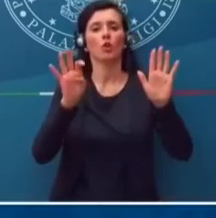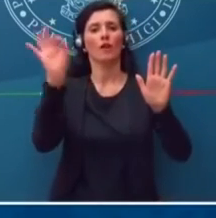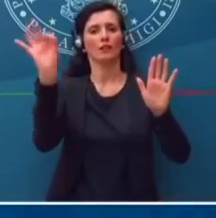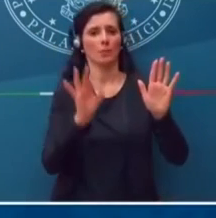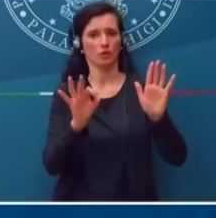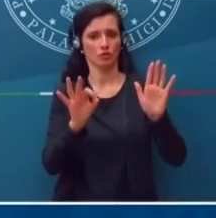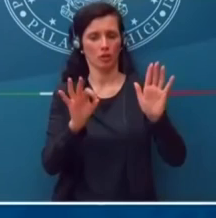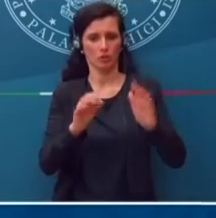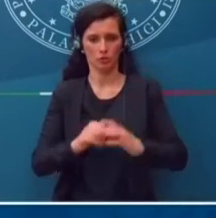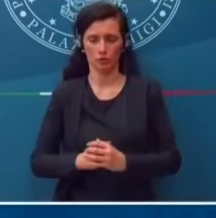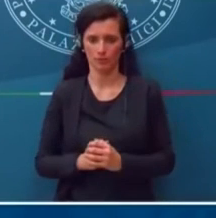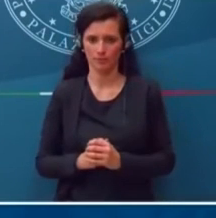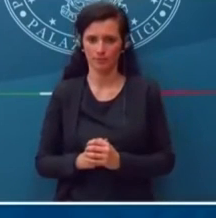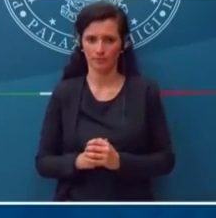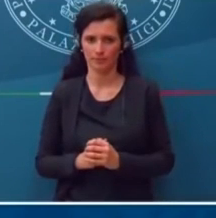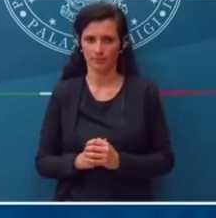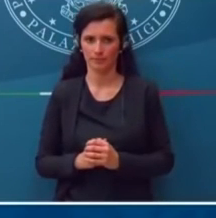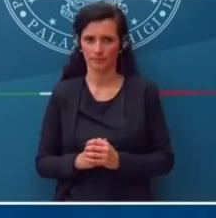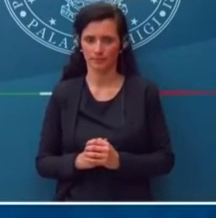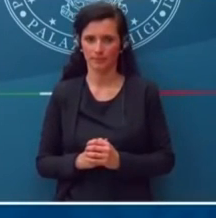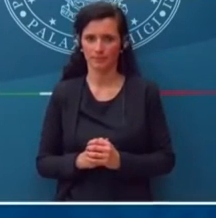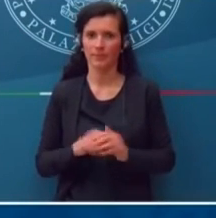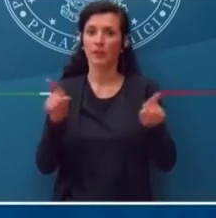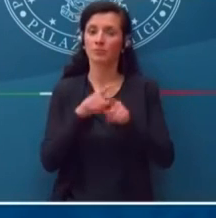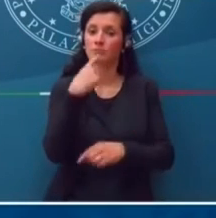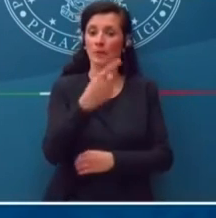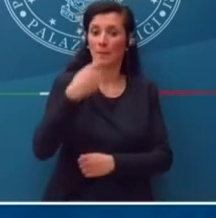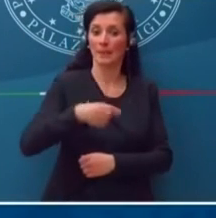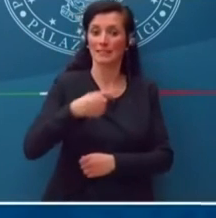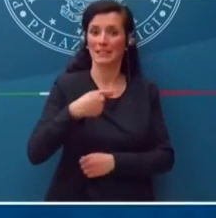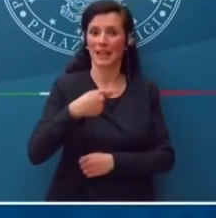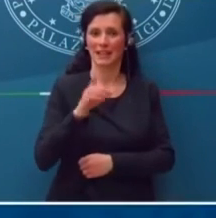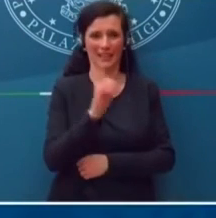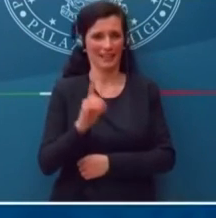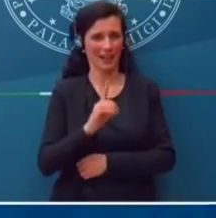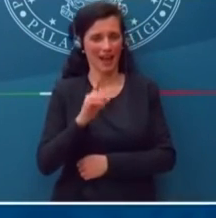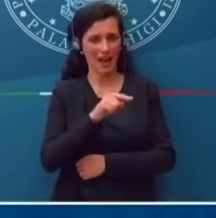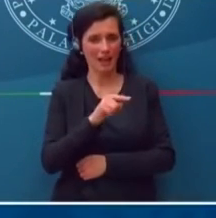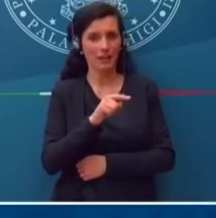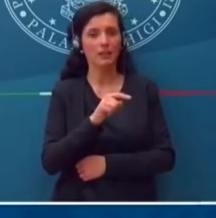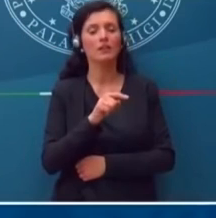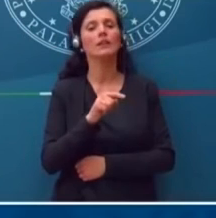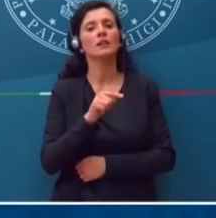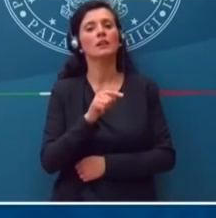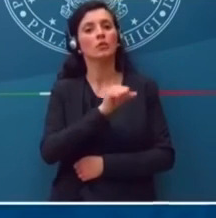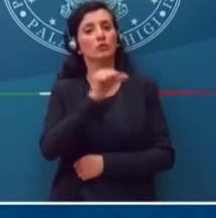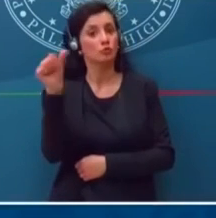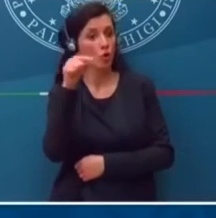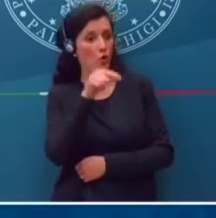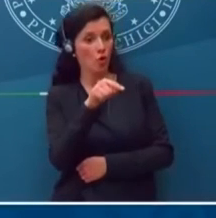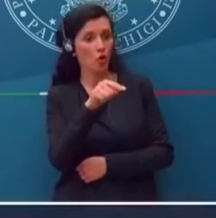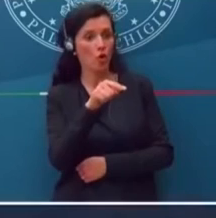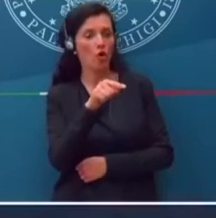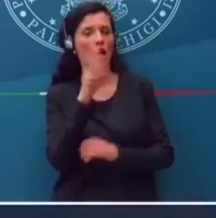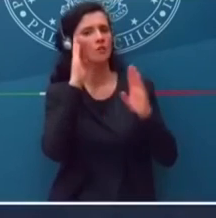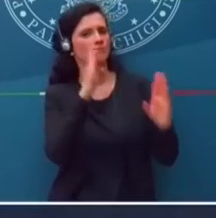già sottolineato dal Presidente Draghi, questo non è il solo aspetto a cui bisogna